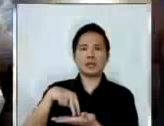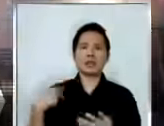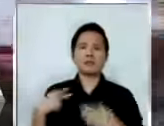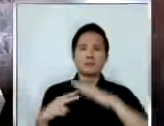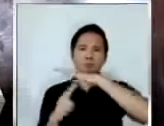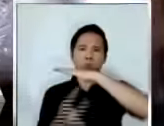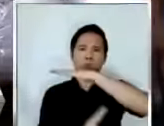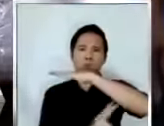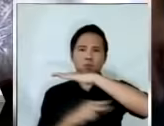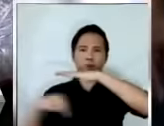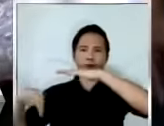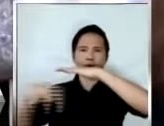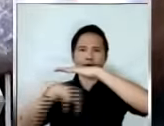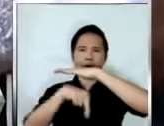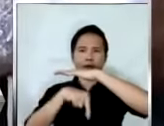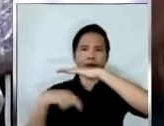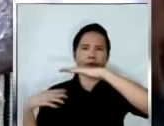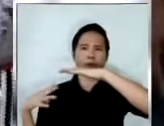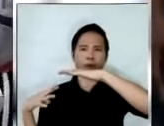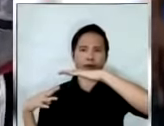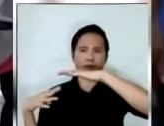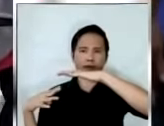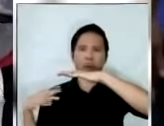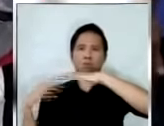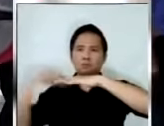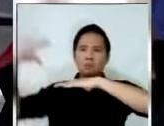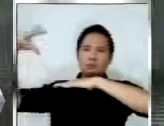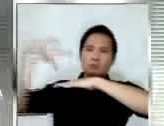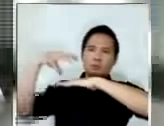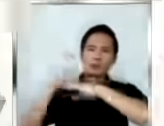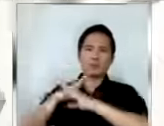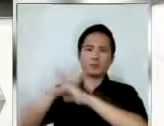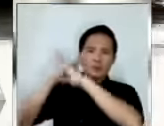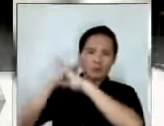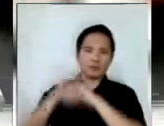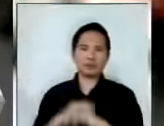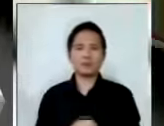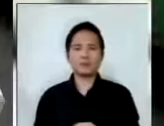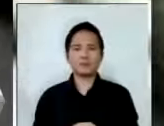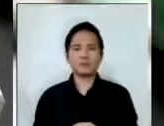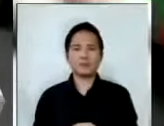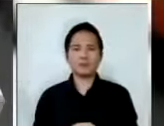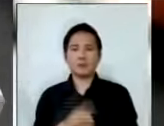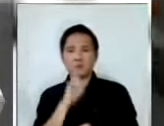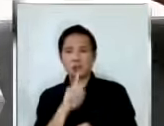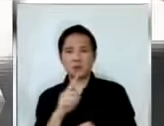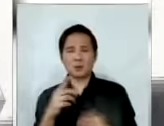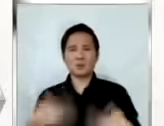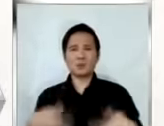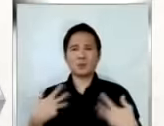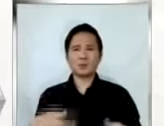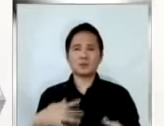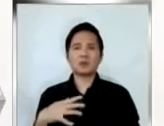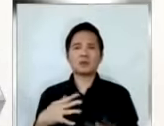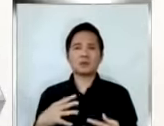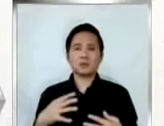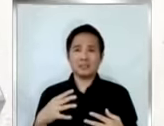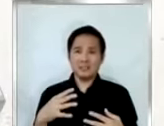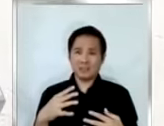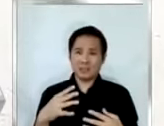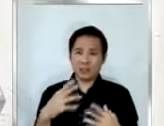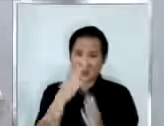Lolo Patricio Pagran Senior na ngayong araw lang daw sasakay ng pampublikong transportasyon, inabot ng 3 oras sa pag-aabang